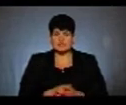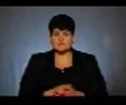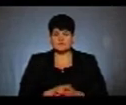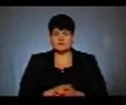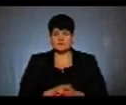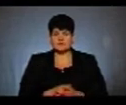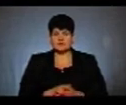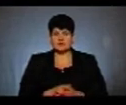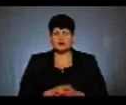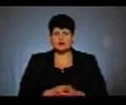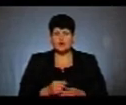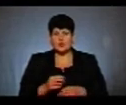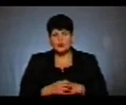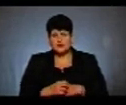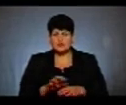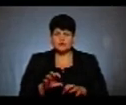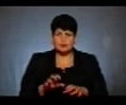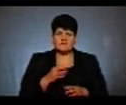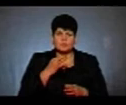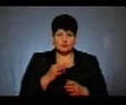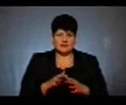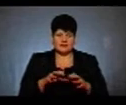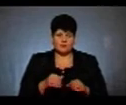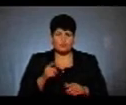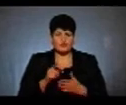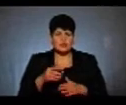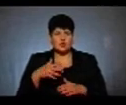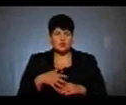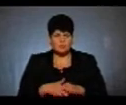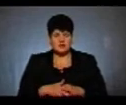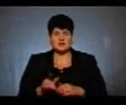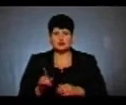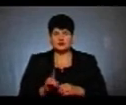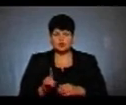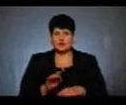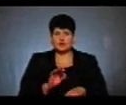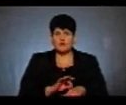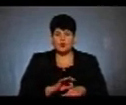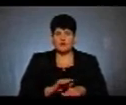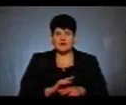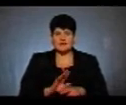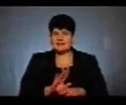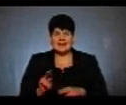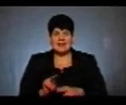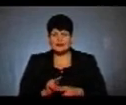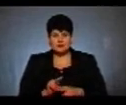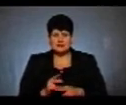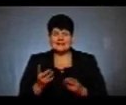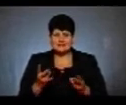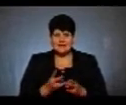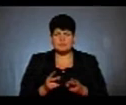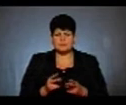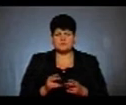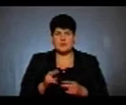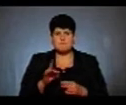так, улюбленців, своїх собак чи котів відповідає власник. Вони повинні розуміти, от, що хвороба не лікована і краще її профілактувати, ніж